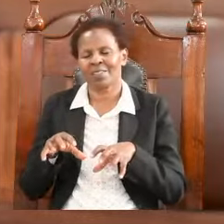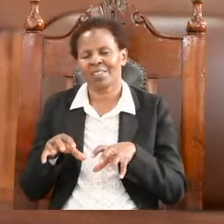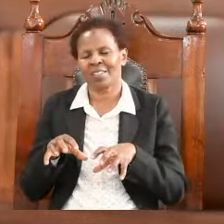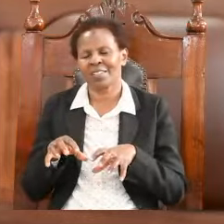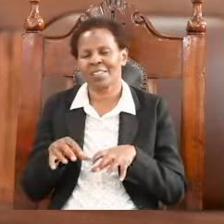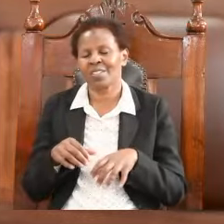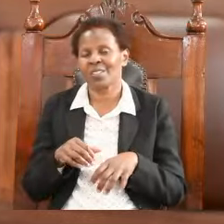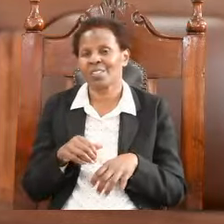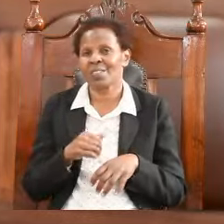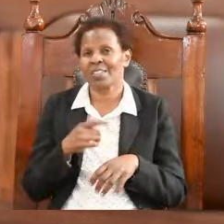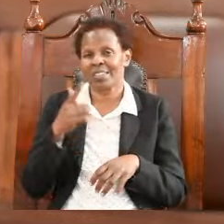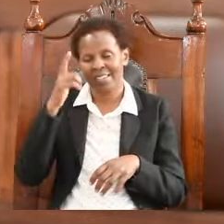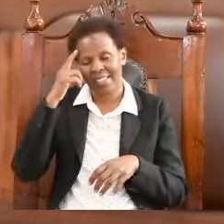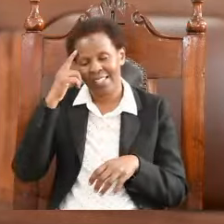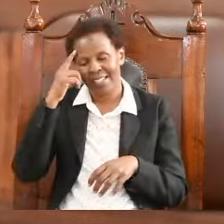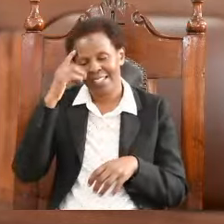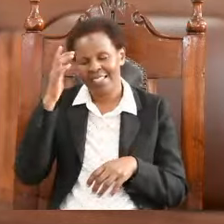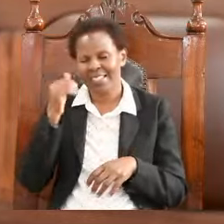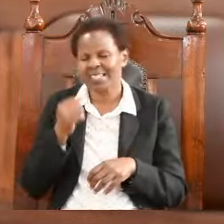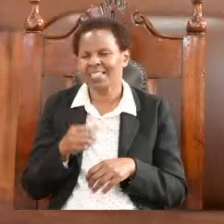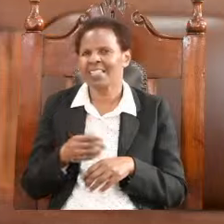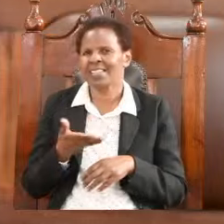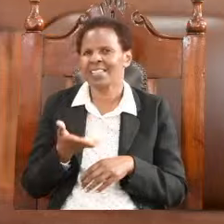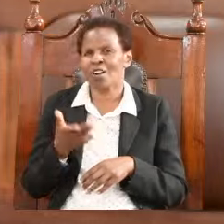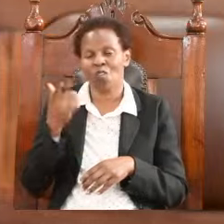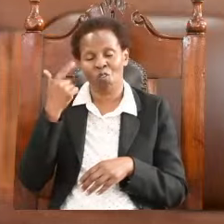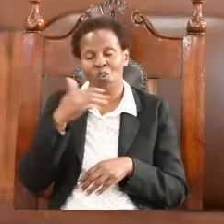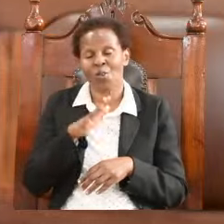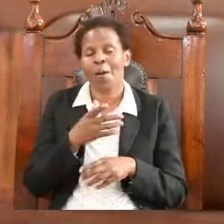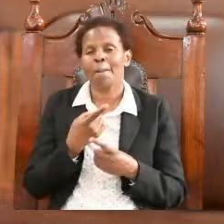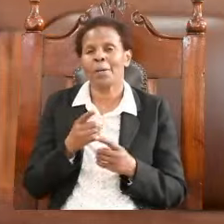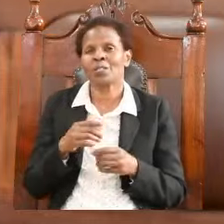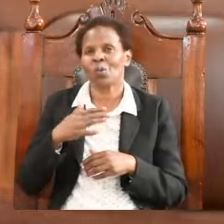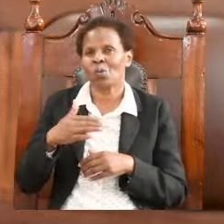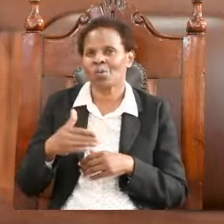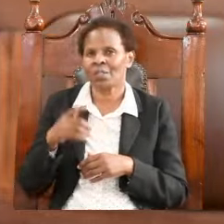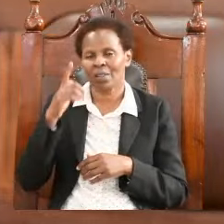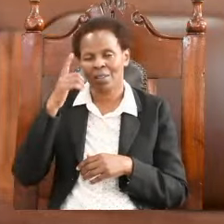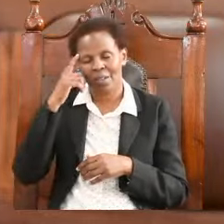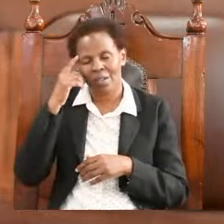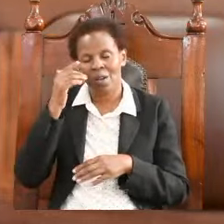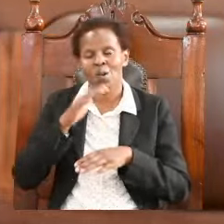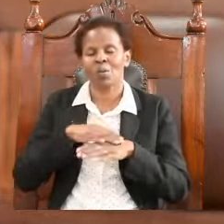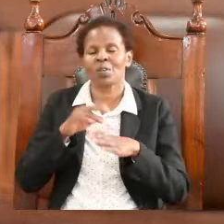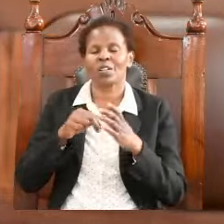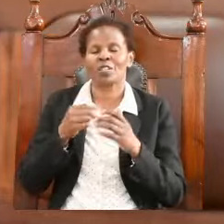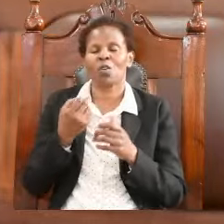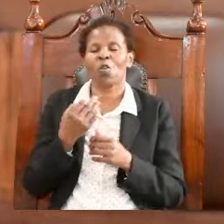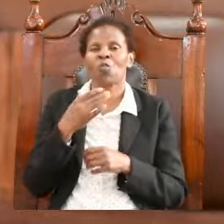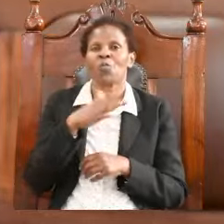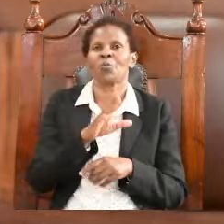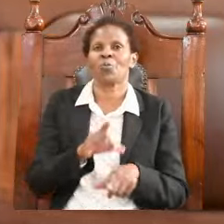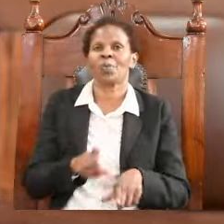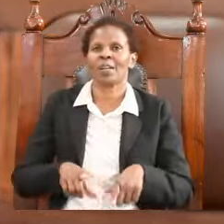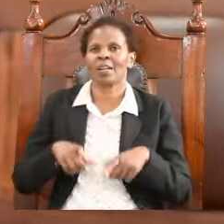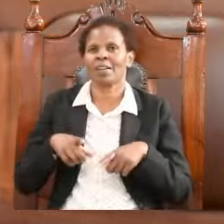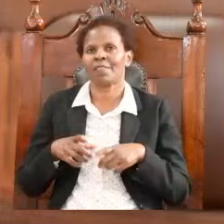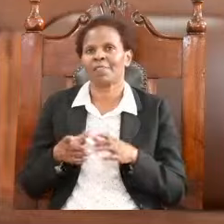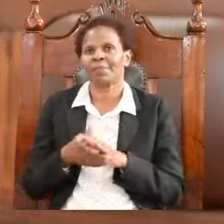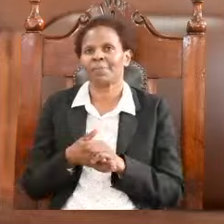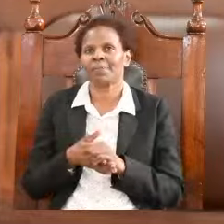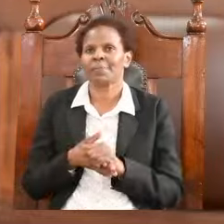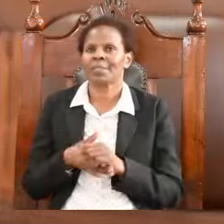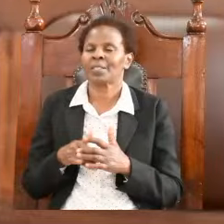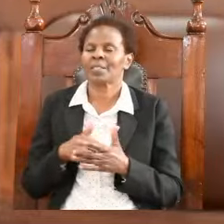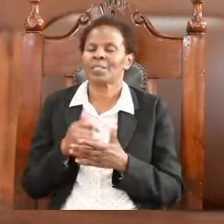no ni ma Ngai akoragwo agituiciria meciria mega na mathayo na ni akoragwo ari na mubango mwega uguo